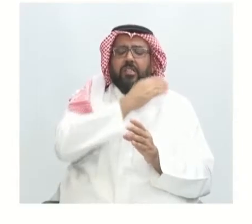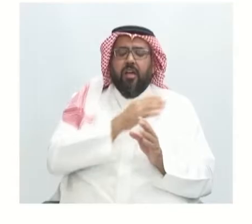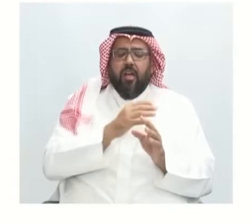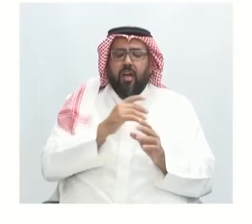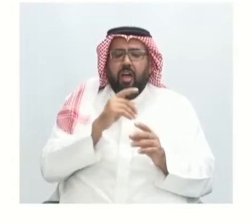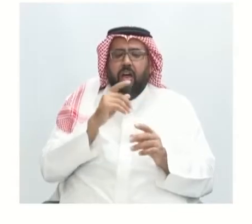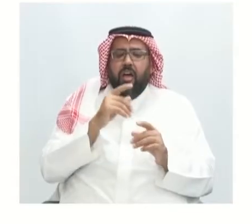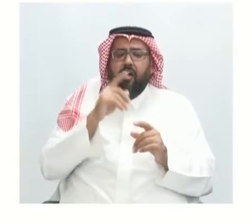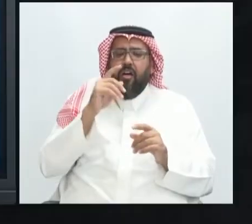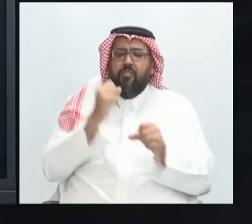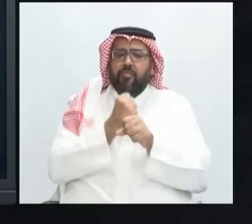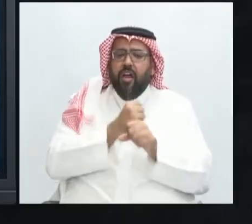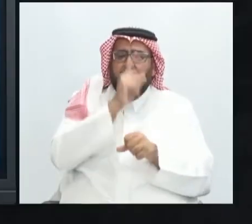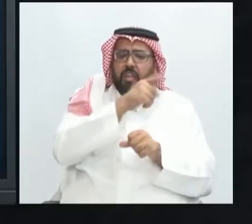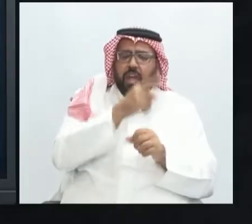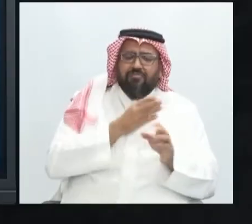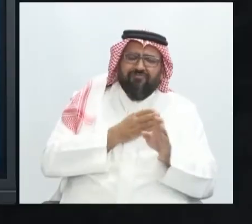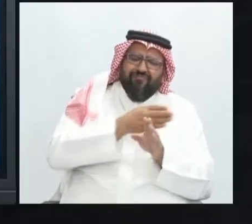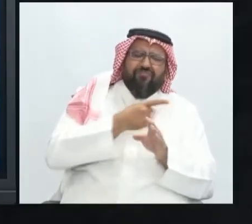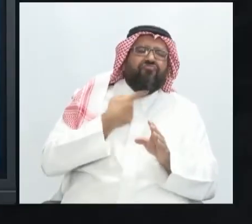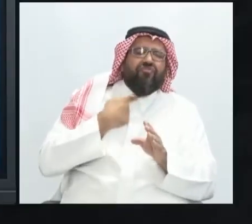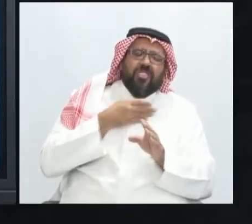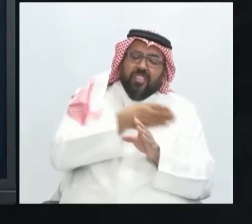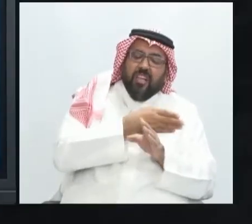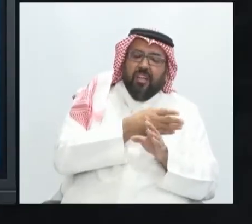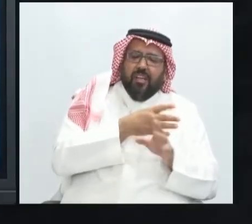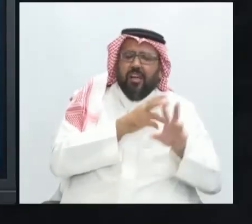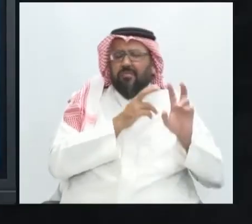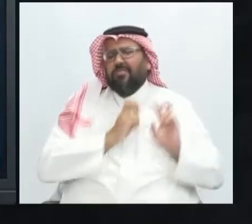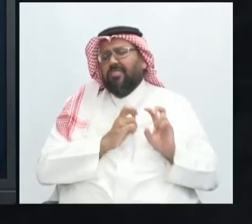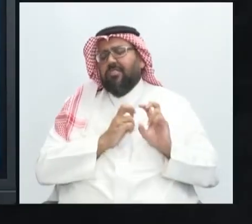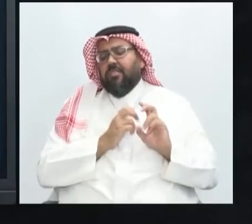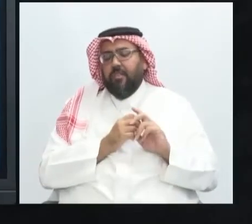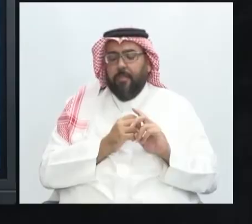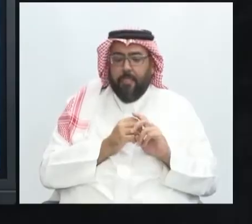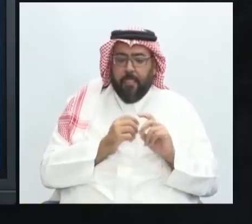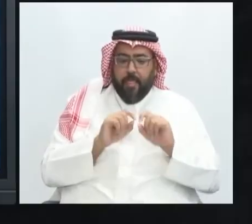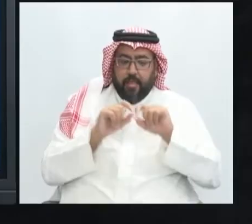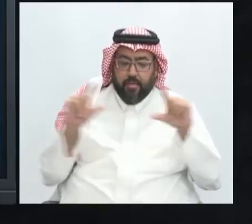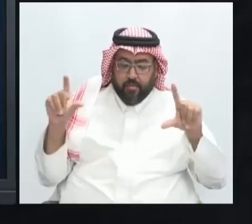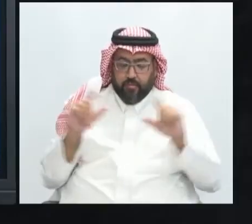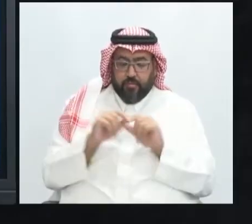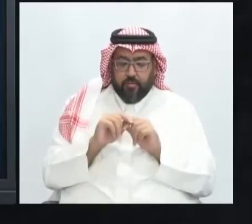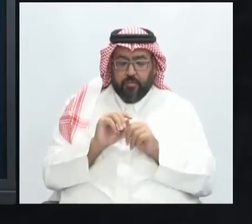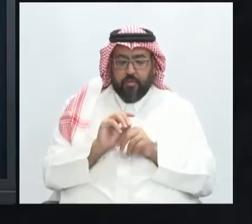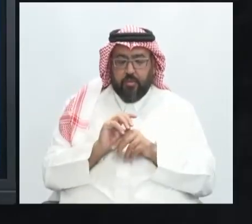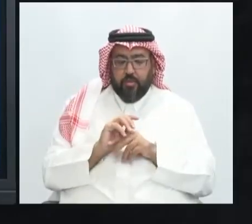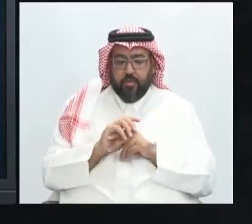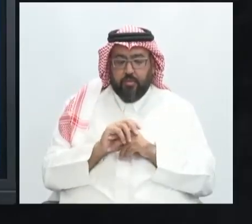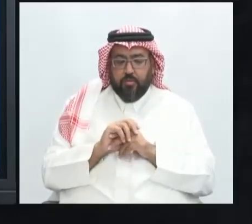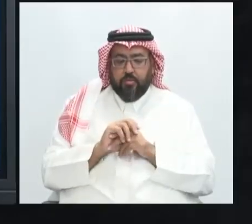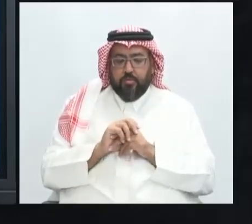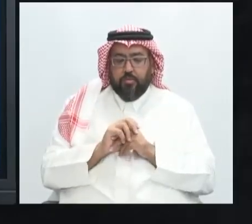نتجنب المعاصي طيب هذا النوع الثاني متعلق باي جمله ويوضح اي جمله من جمل